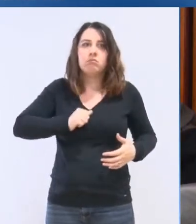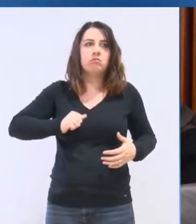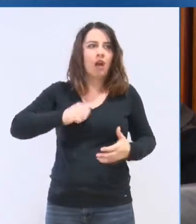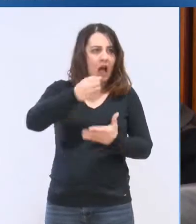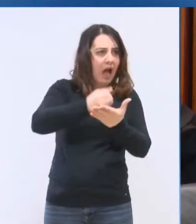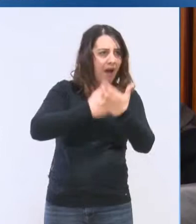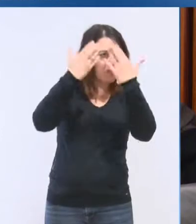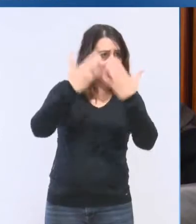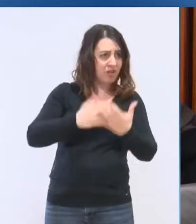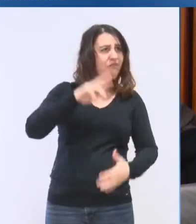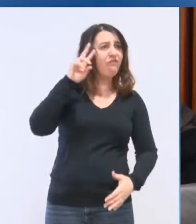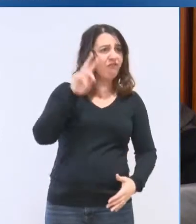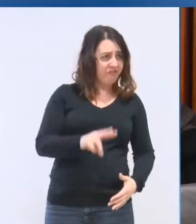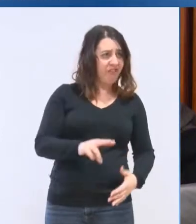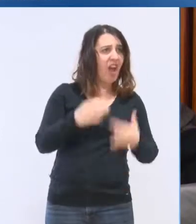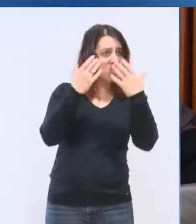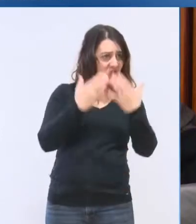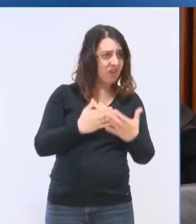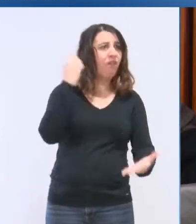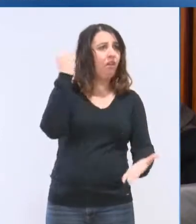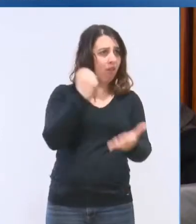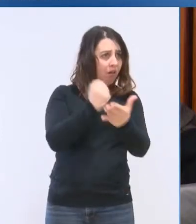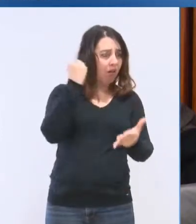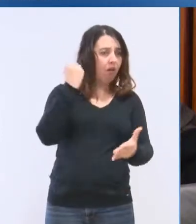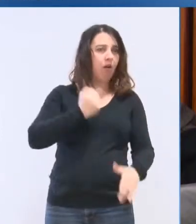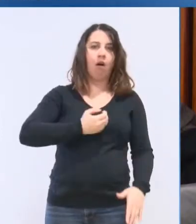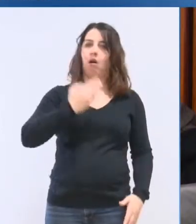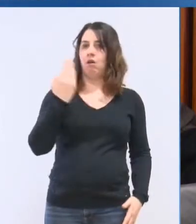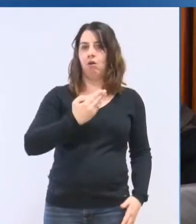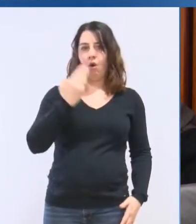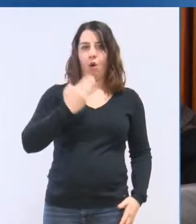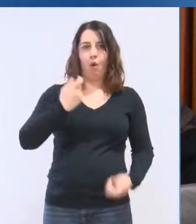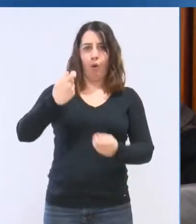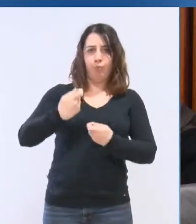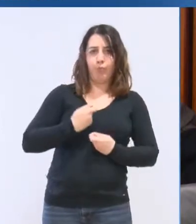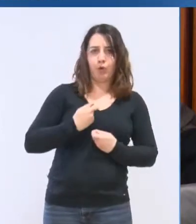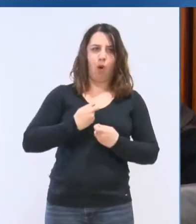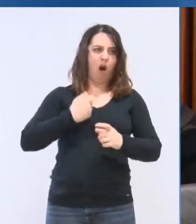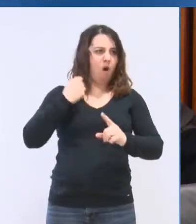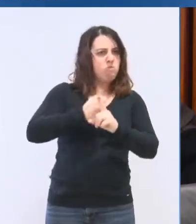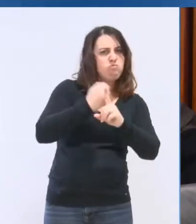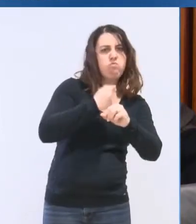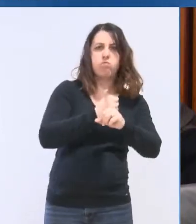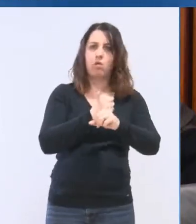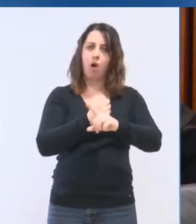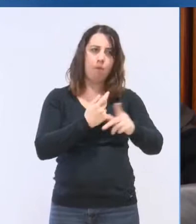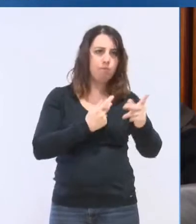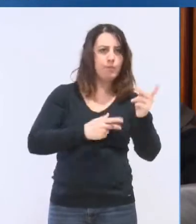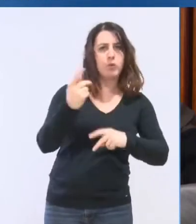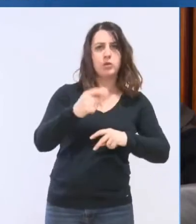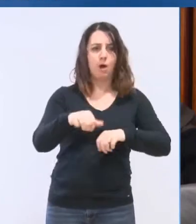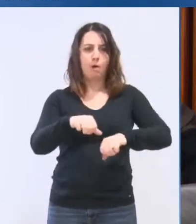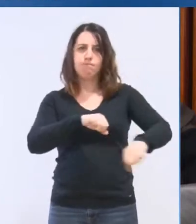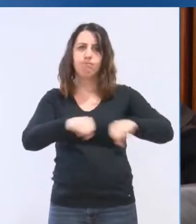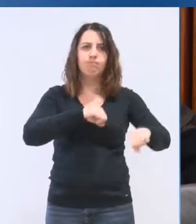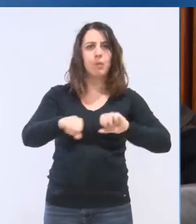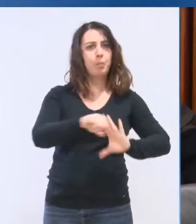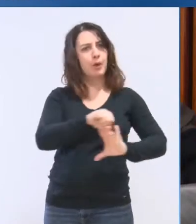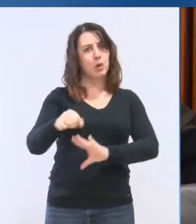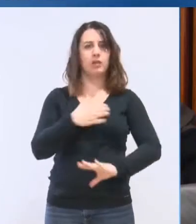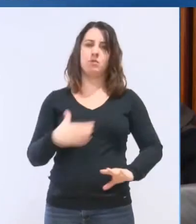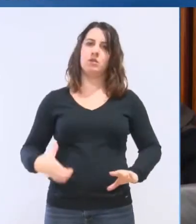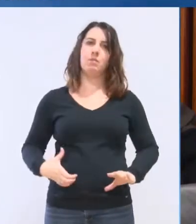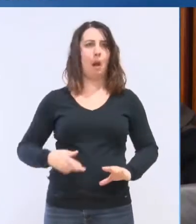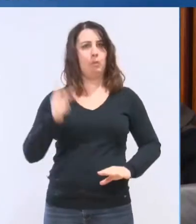c'est avéré, il faut absolument nous inciter à être encore plus offensifs et solidaires dans nos priorités